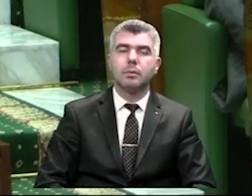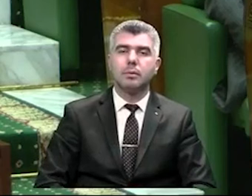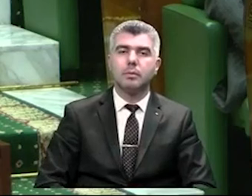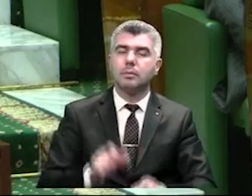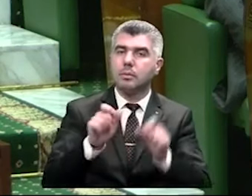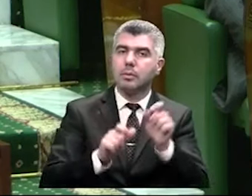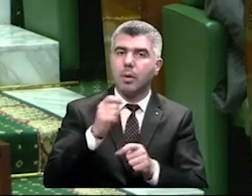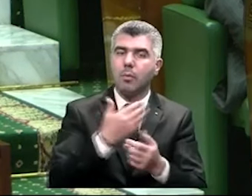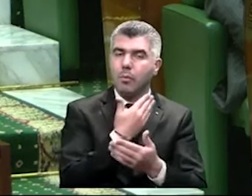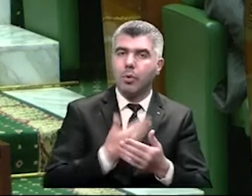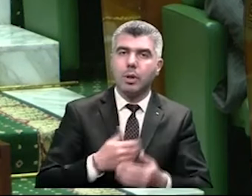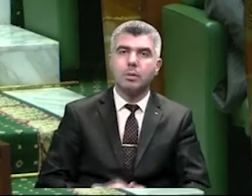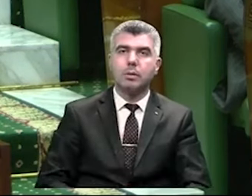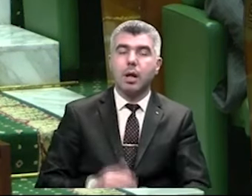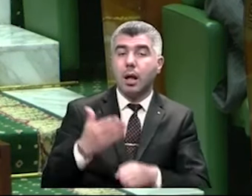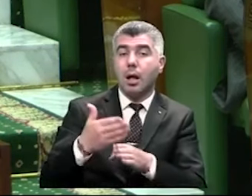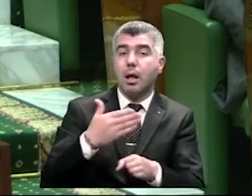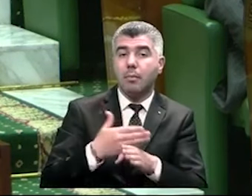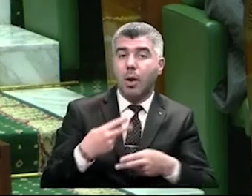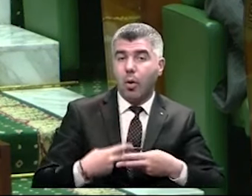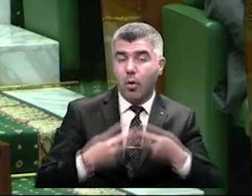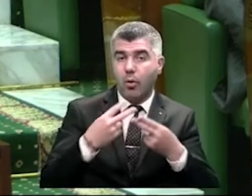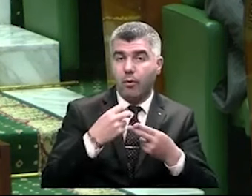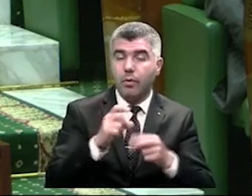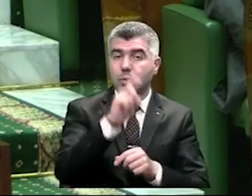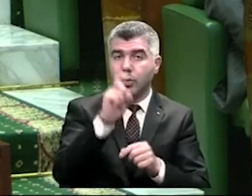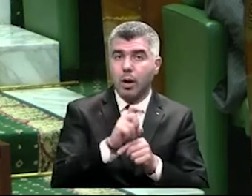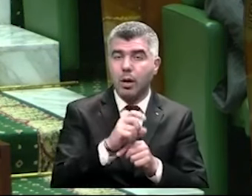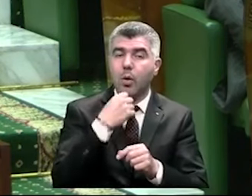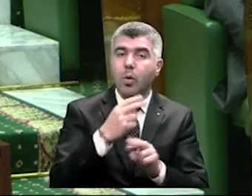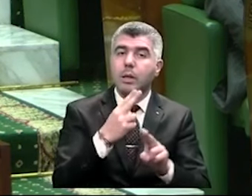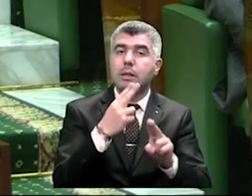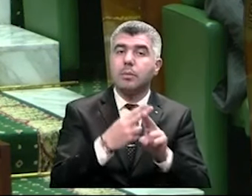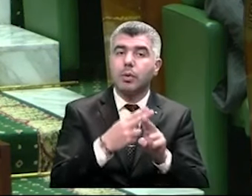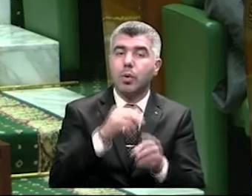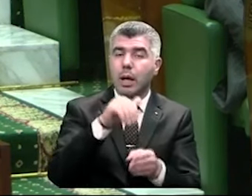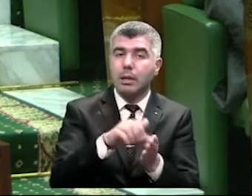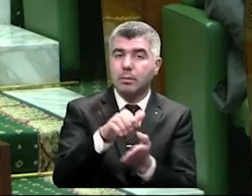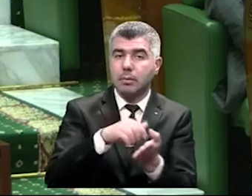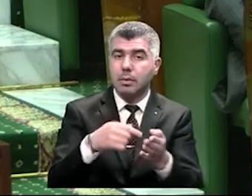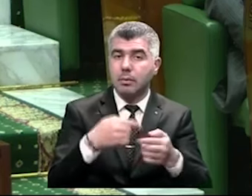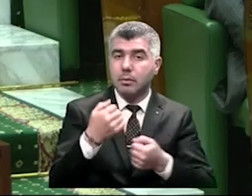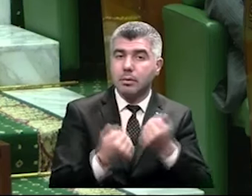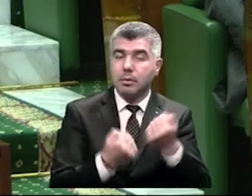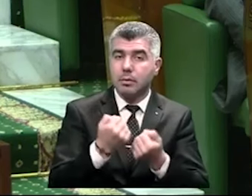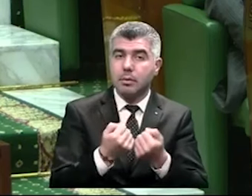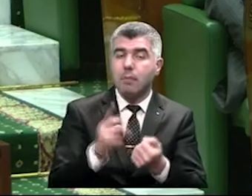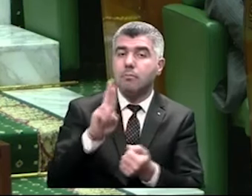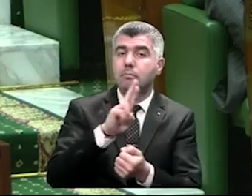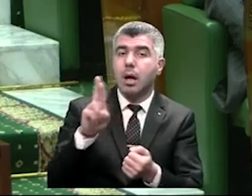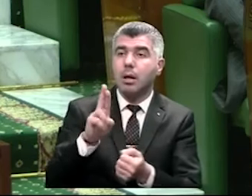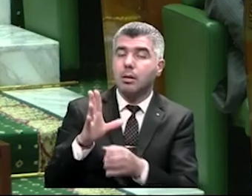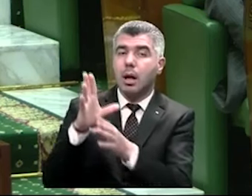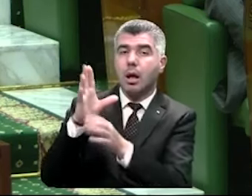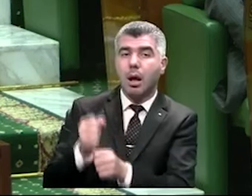والاده المستشارين المحترمين قبل بط السؤال السيد الرئيس اسمحوا لي ان اتقدم باسم فريق الاصاله والمعاصره الى صاحب الجلاله الملك محمد